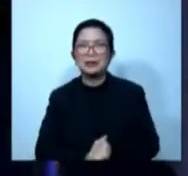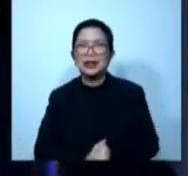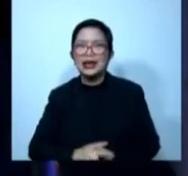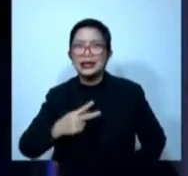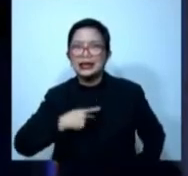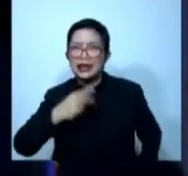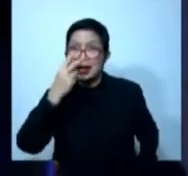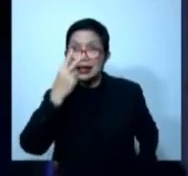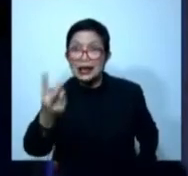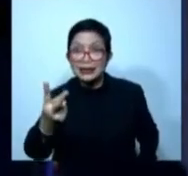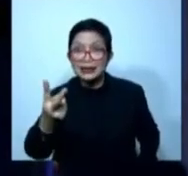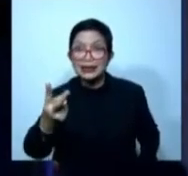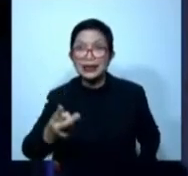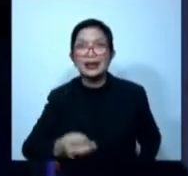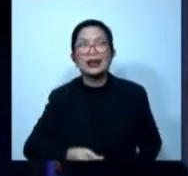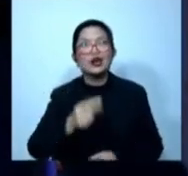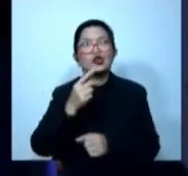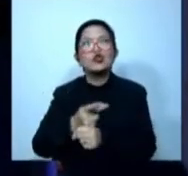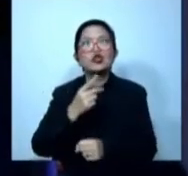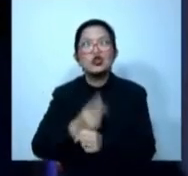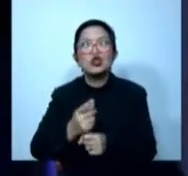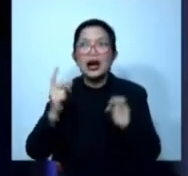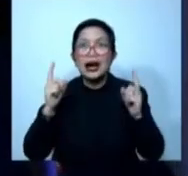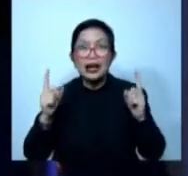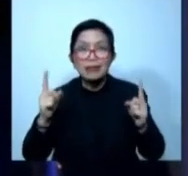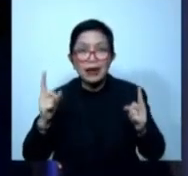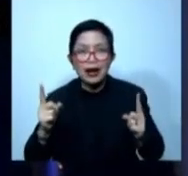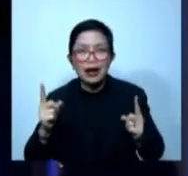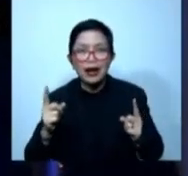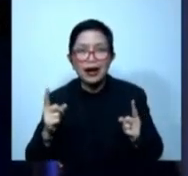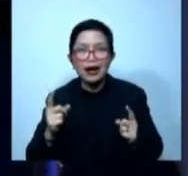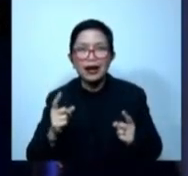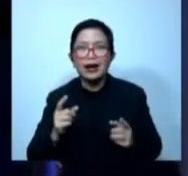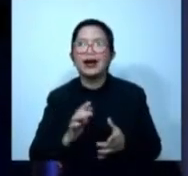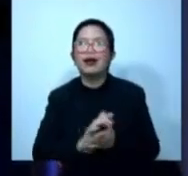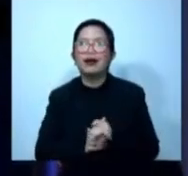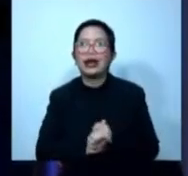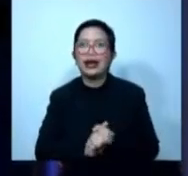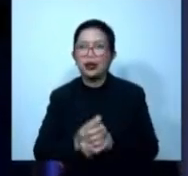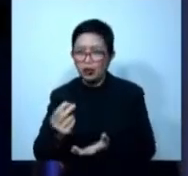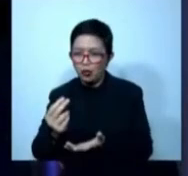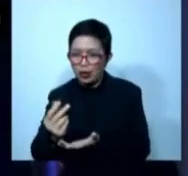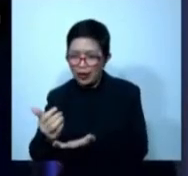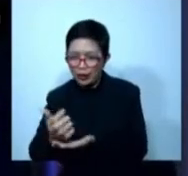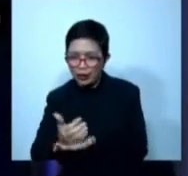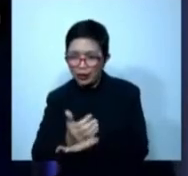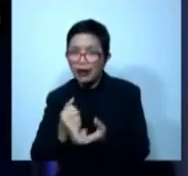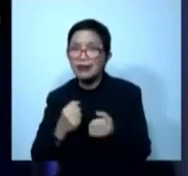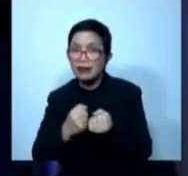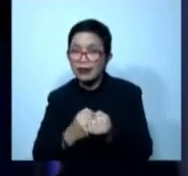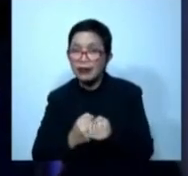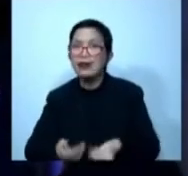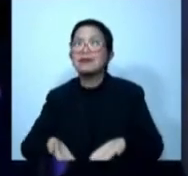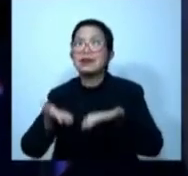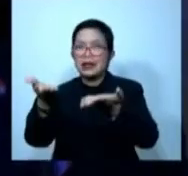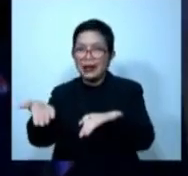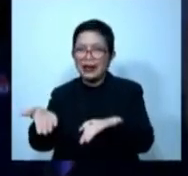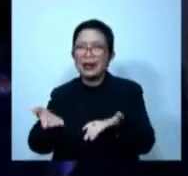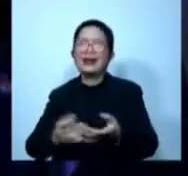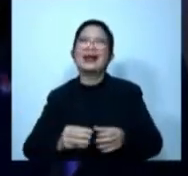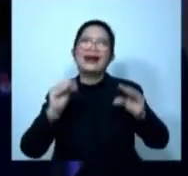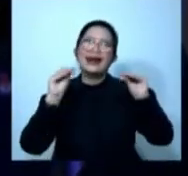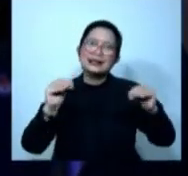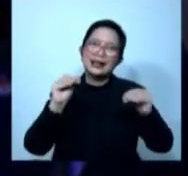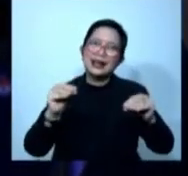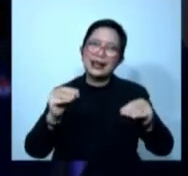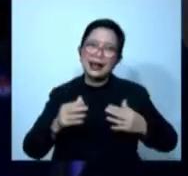memperhatikan nasib para guru termasuk guru agama insentif kepada mereka kita berikan agar mereka bisa mengajarkan